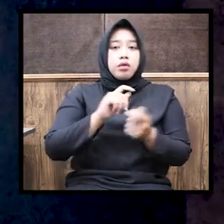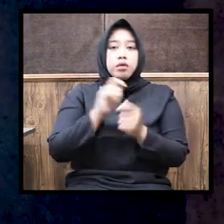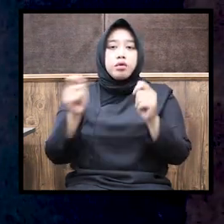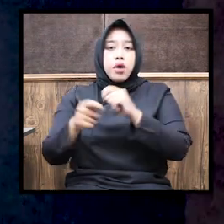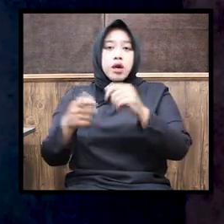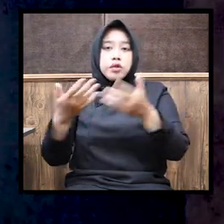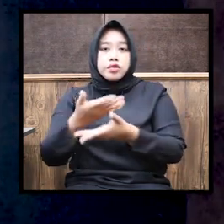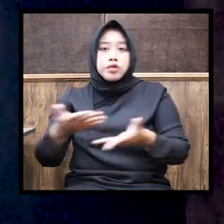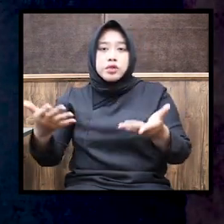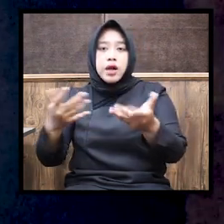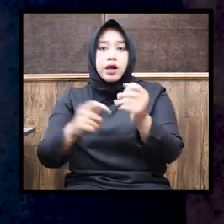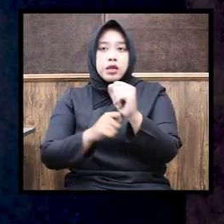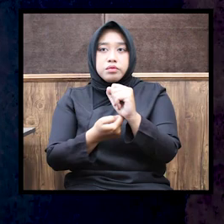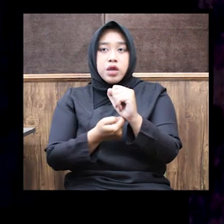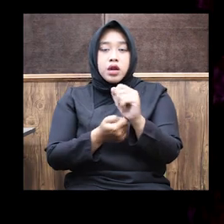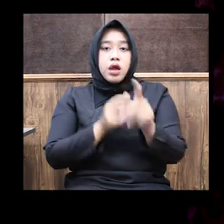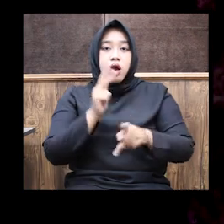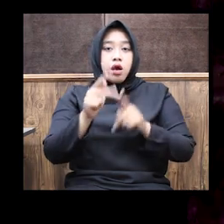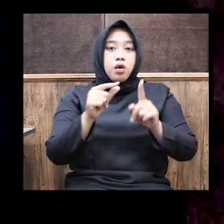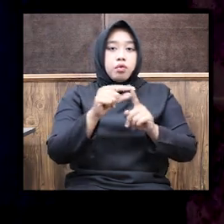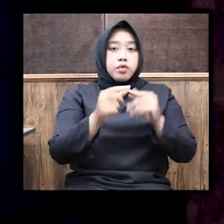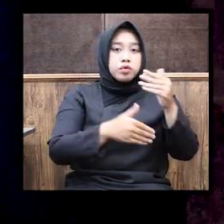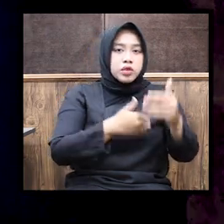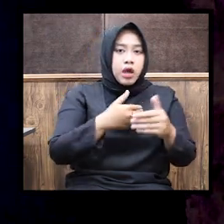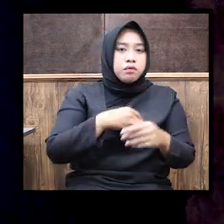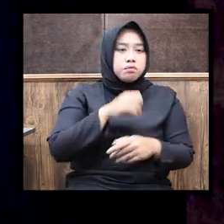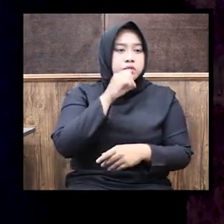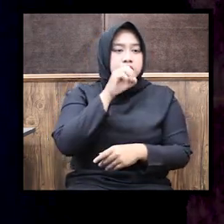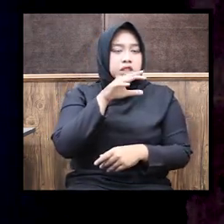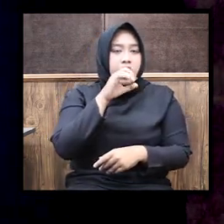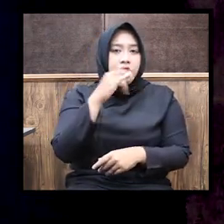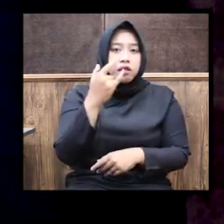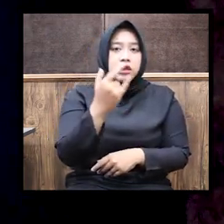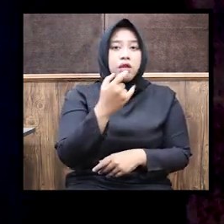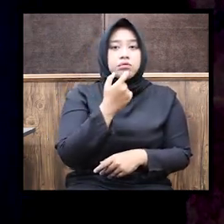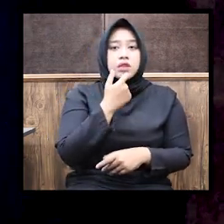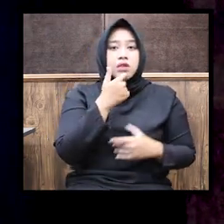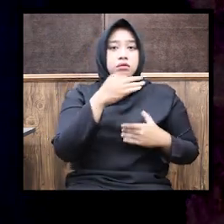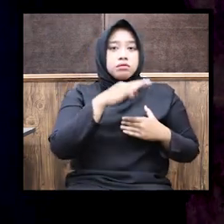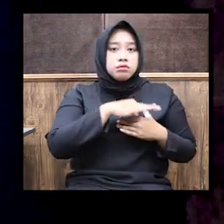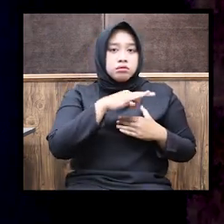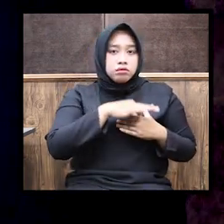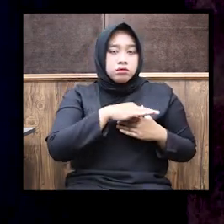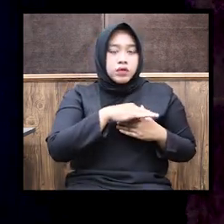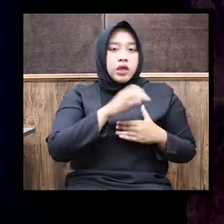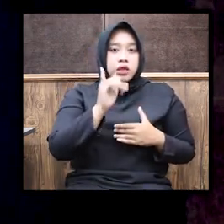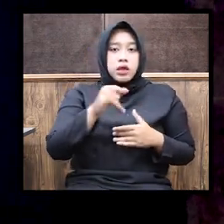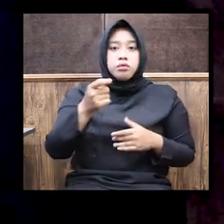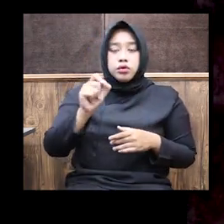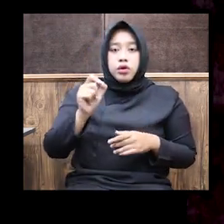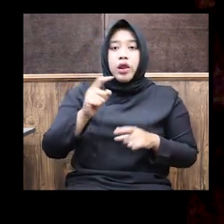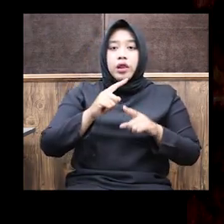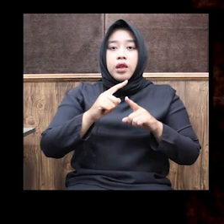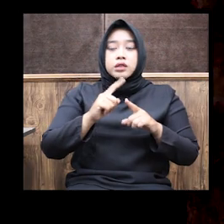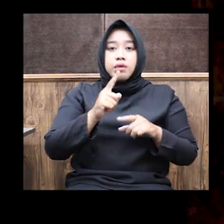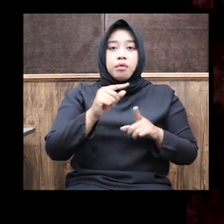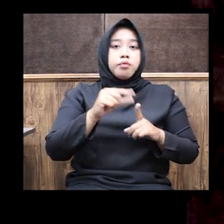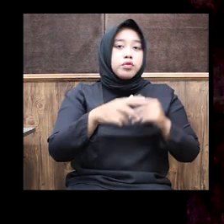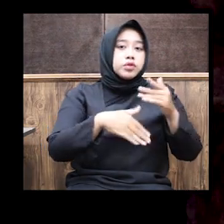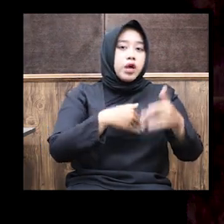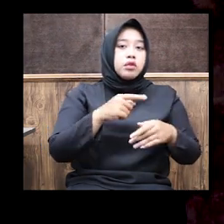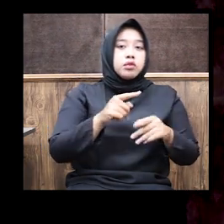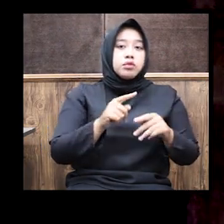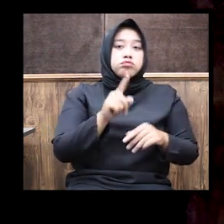bicara perusahaan selalu bicara benefit benefit tentu saja perusahaan butuh hidup juga tapi juga perusahaan juga